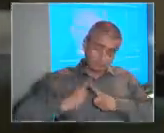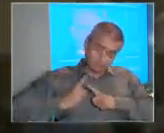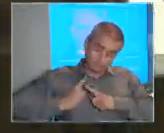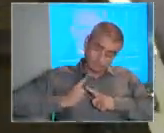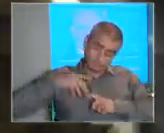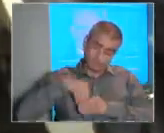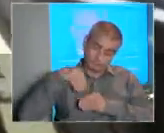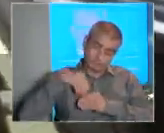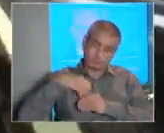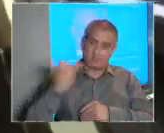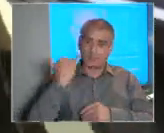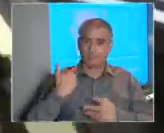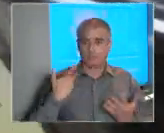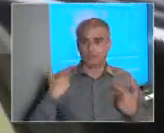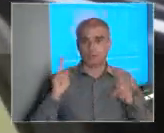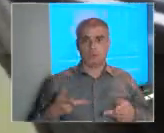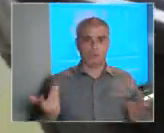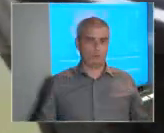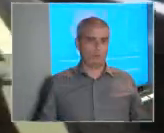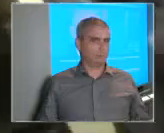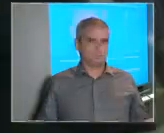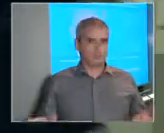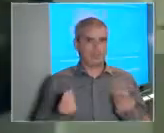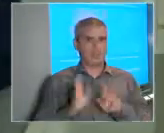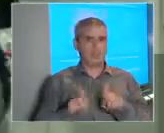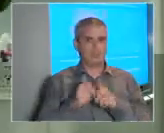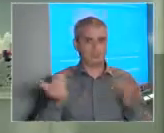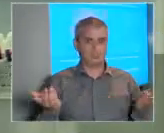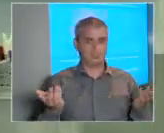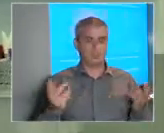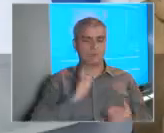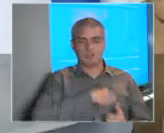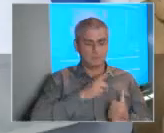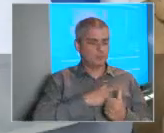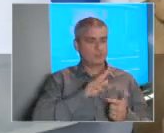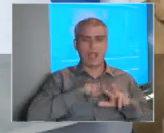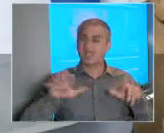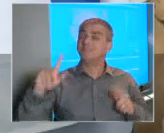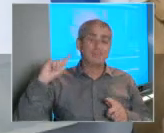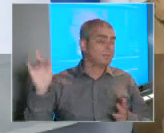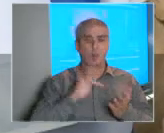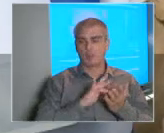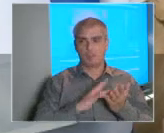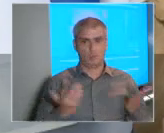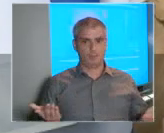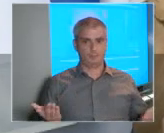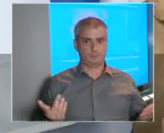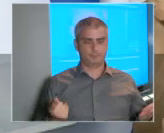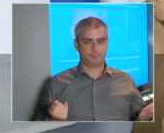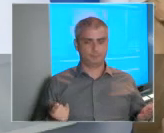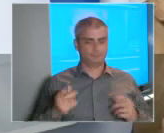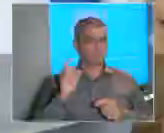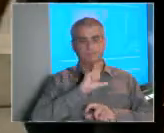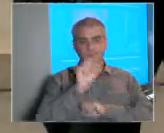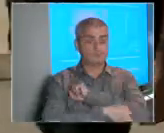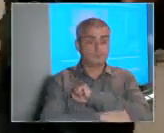בכל מערכת בחירות שהיה לי חלק בה. אין כזה דבר. מוניציפלי, ארצי, בכל מקום, באגודות